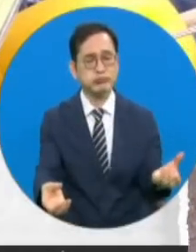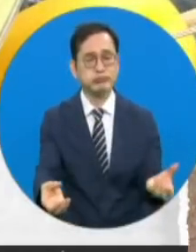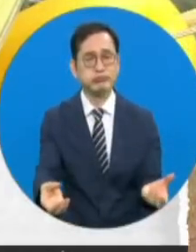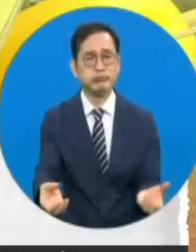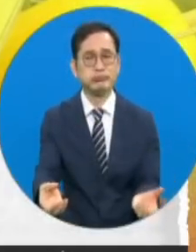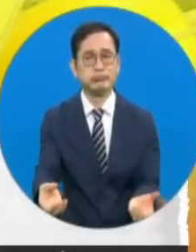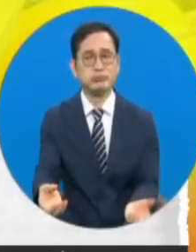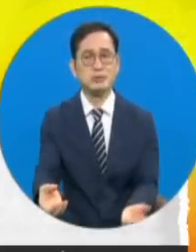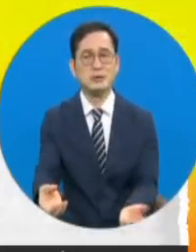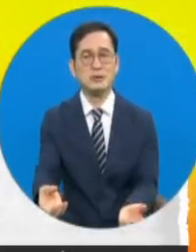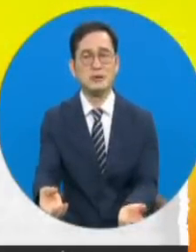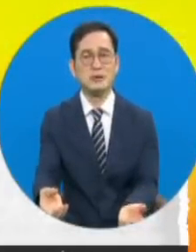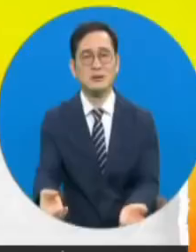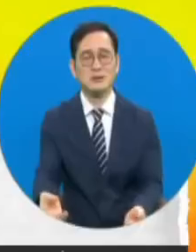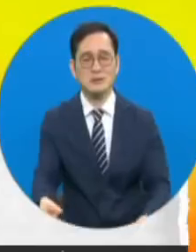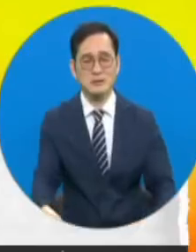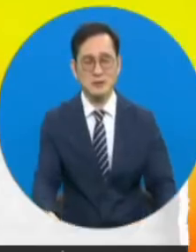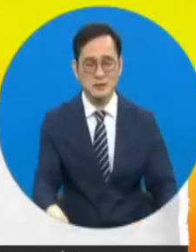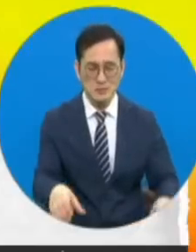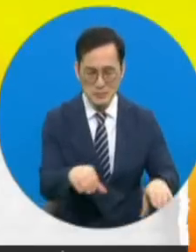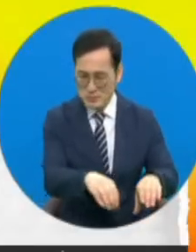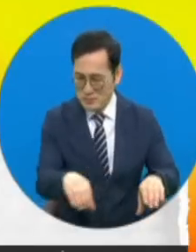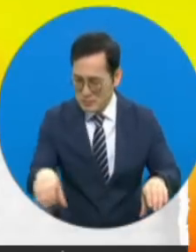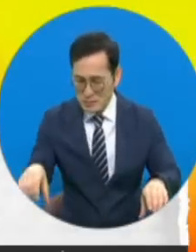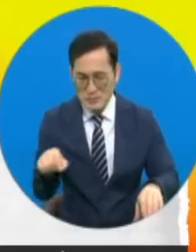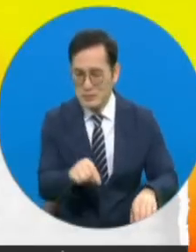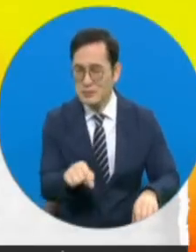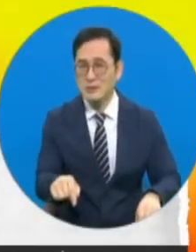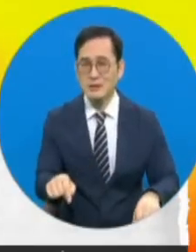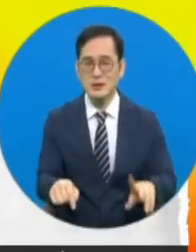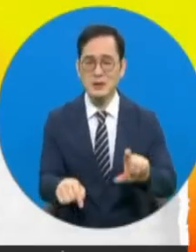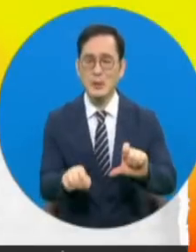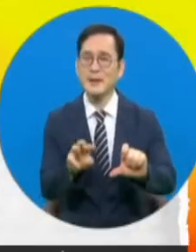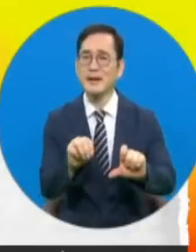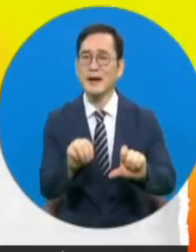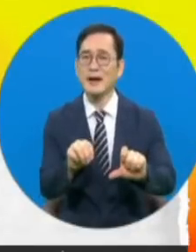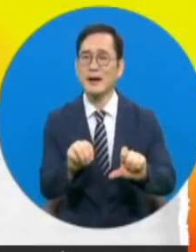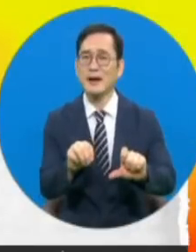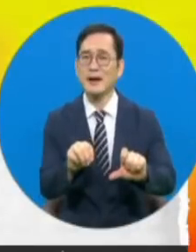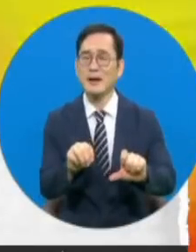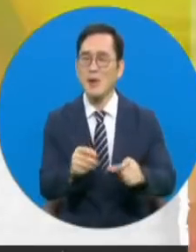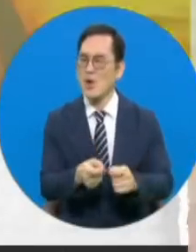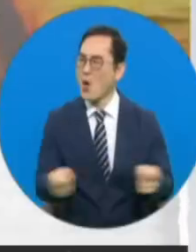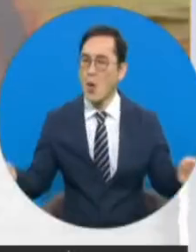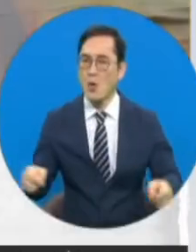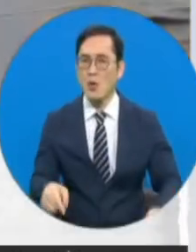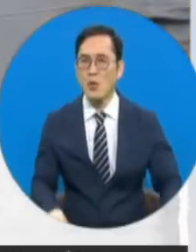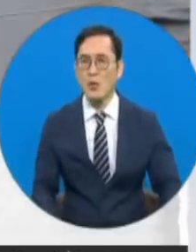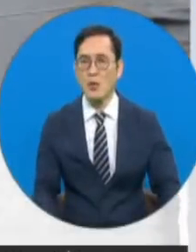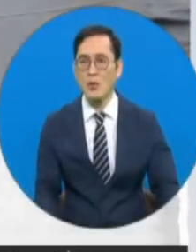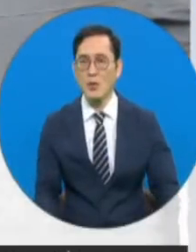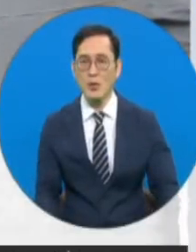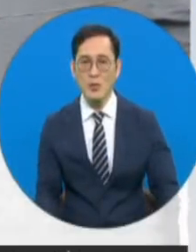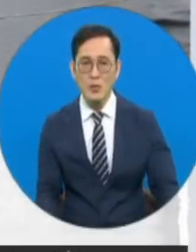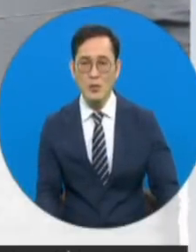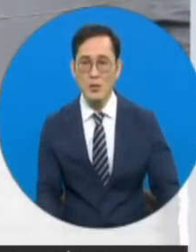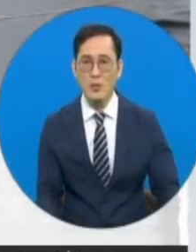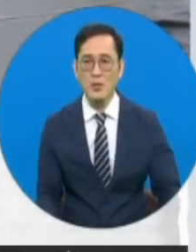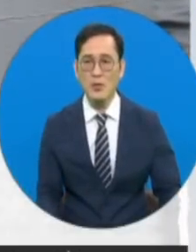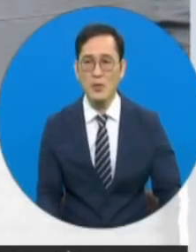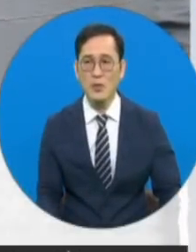계속 담가져 있는 상태군요네 그렇습니다 저 상태가 그래서 15m라는 그 길이 안에는 그냥